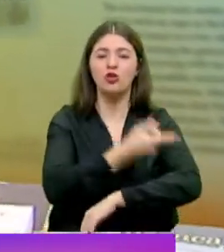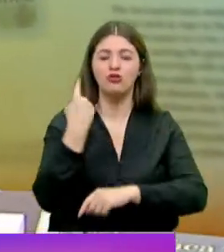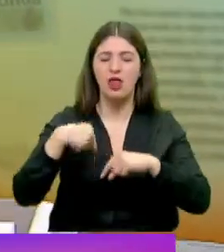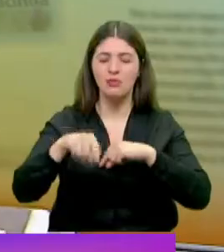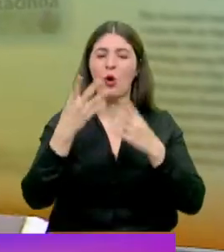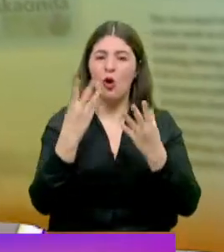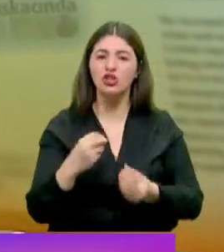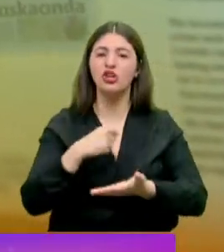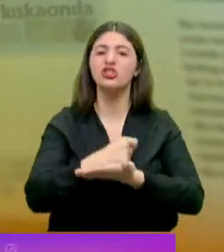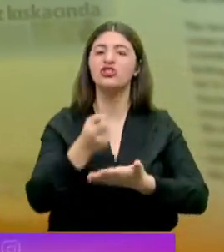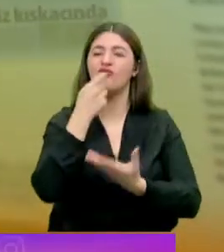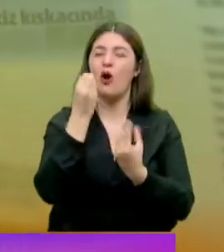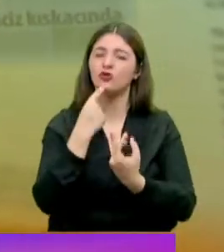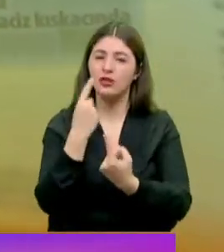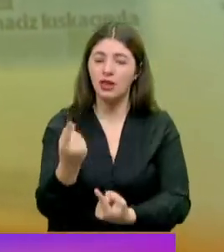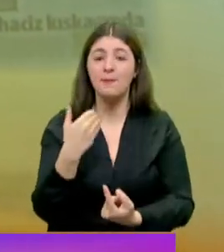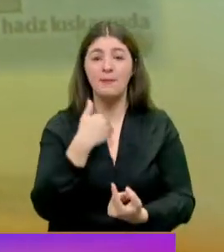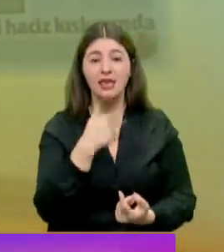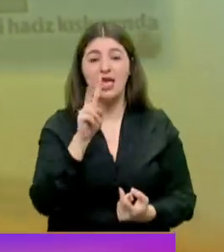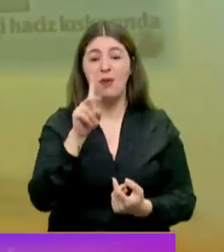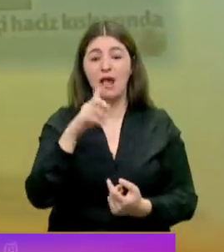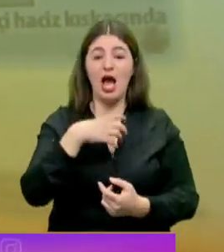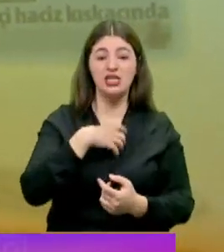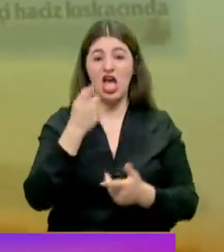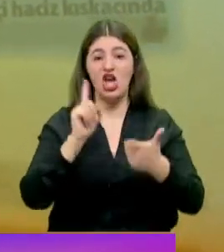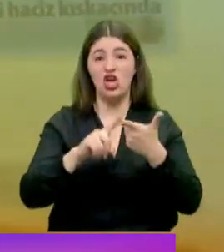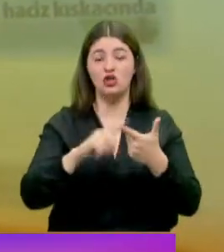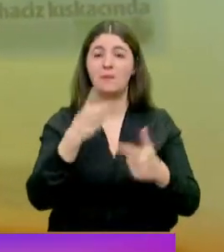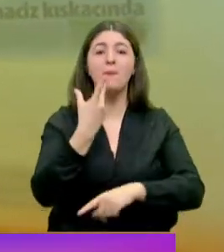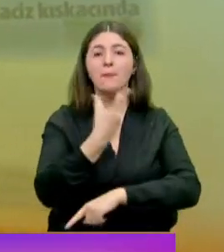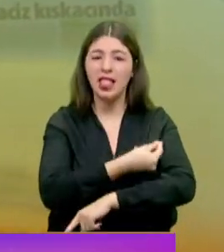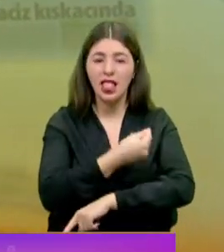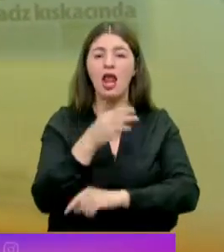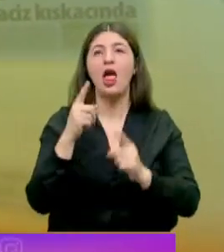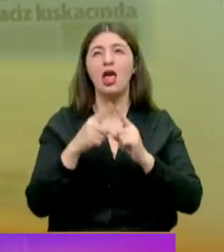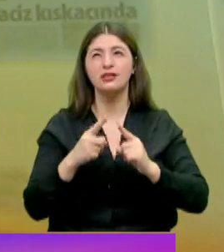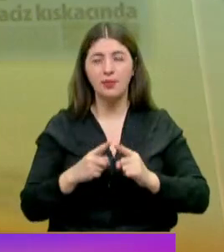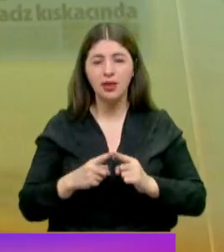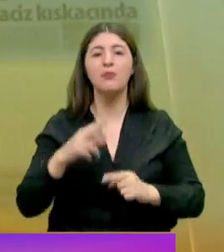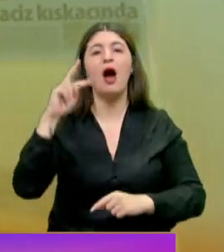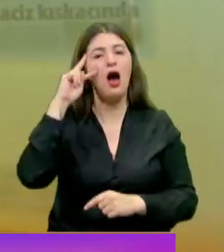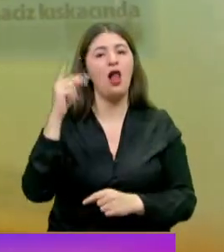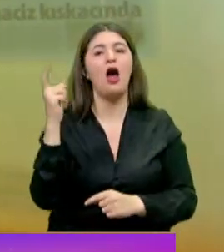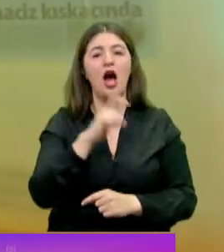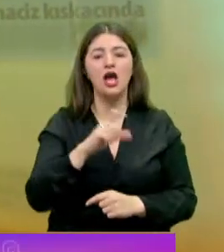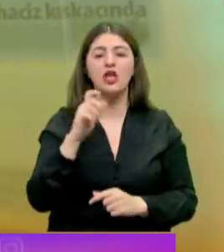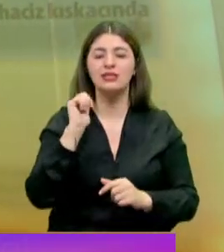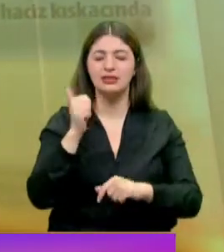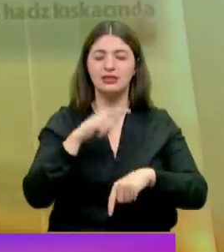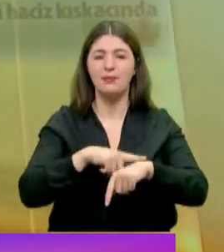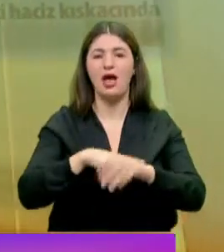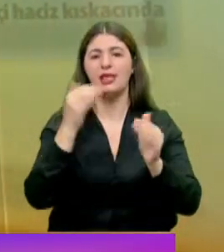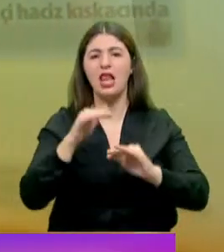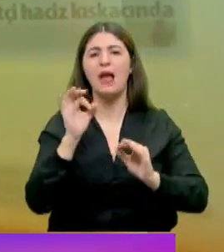itibari oldu şifa olsun dedim ben de 21 Haziran'da ikinci durum olduğuna göre hesapladım Aralık ayında günü zaman